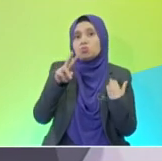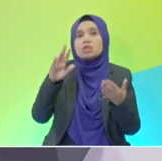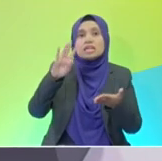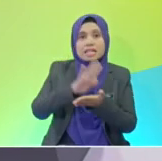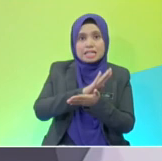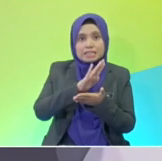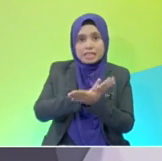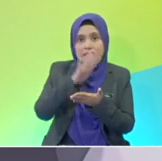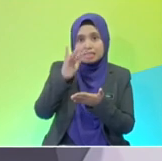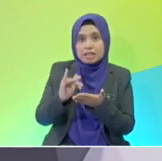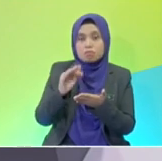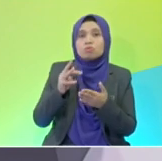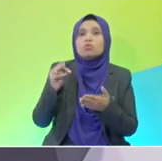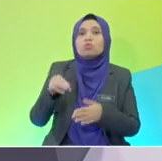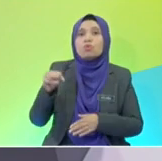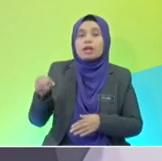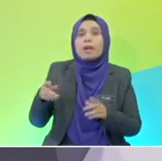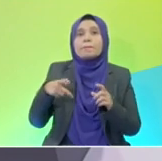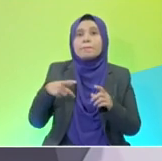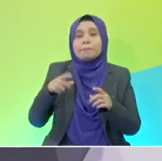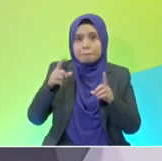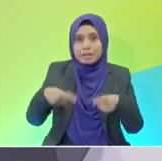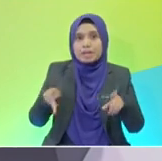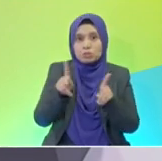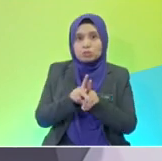yang murid belum lalu Injil lalu